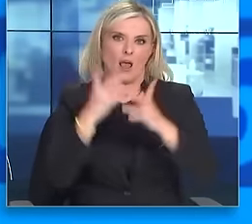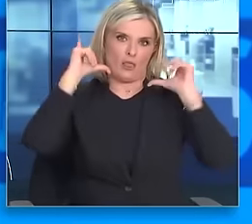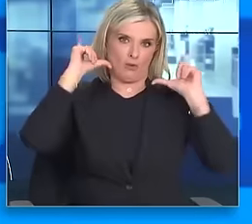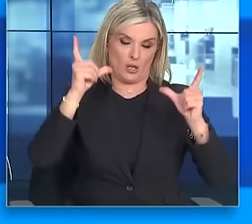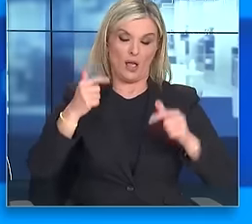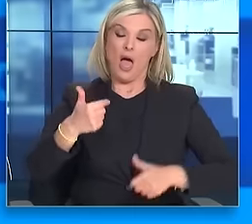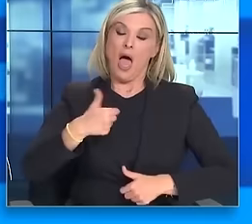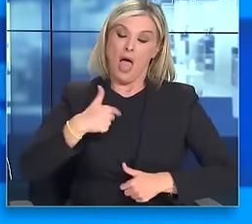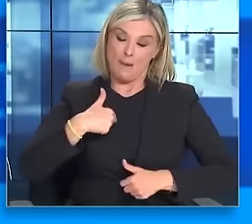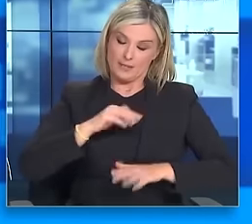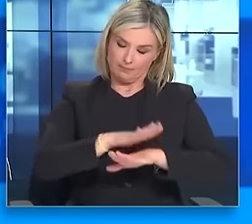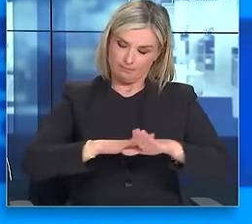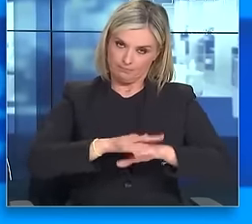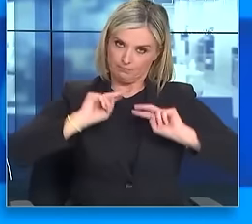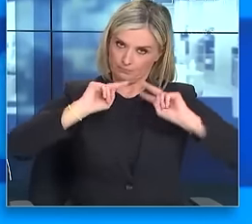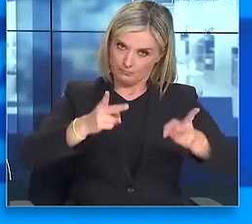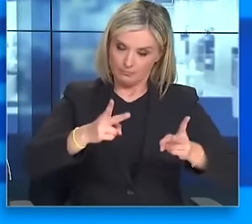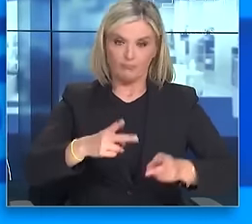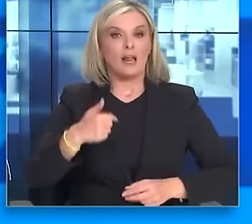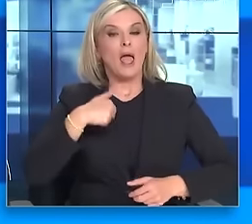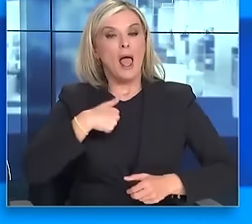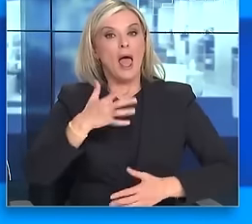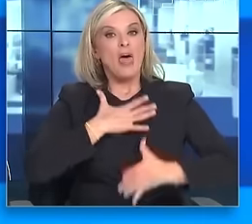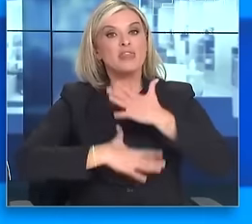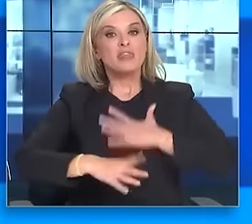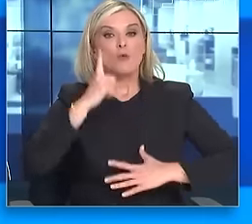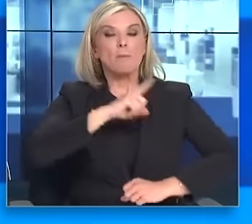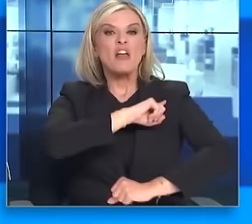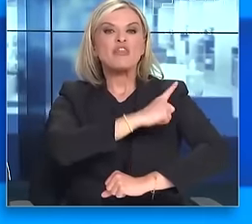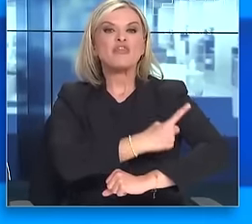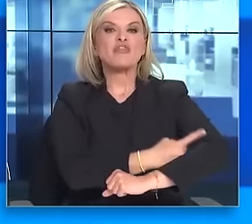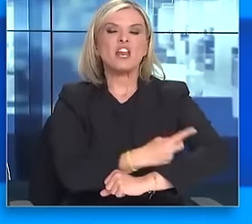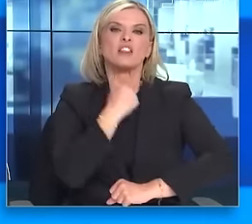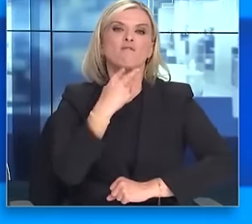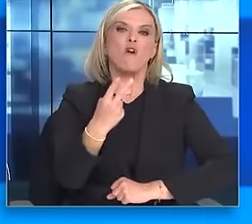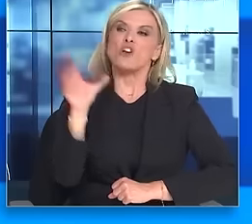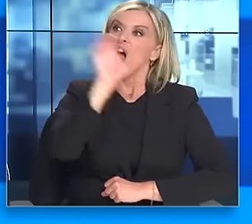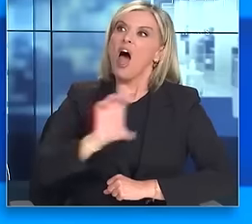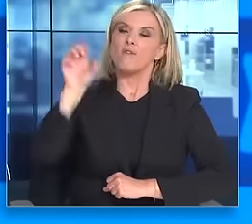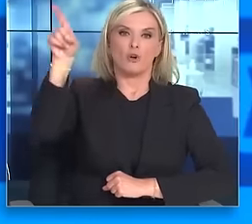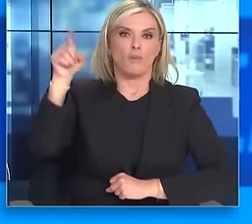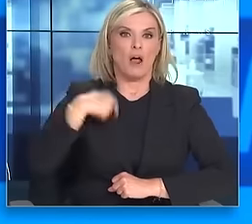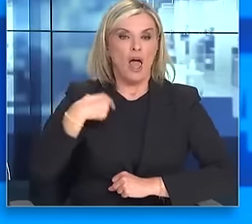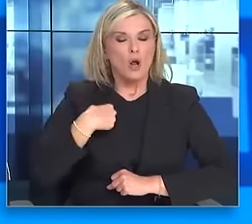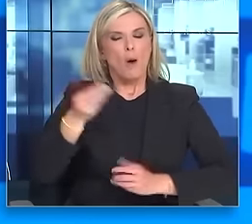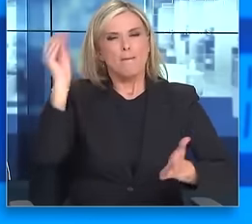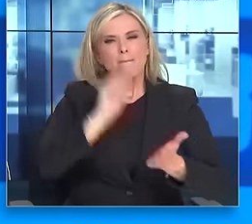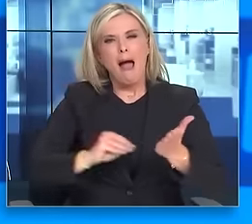ψηφίσει για να έχουμε μια ισχυρή φωνή στην Ευρώπη. Mm-hmm. Θέλω να είμαι σαφής αυτό και αν παρακολουθήσετε τις ομιλίες μου, τα 3/4 του χρόνου